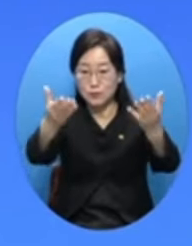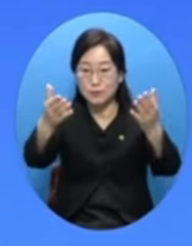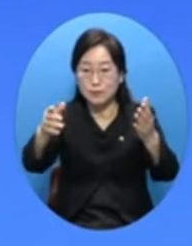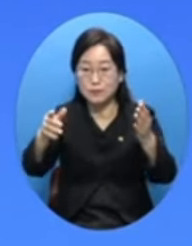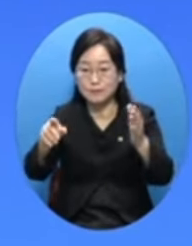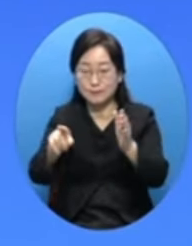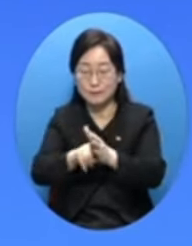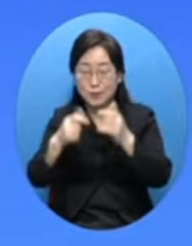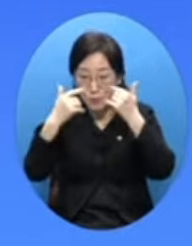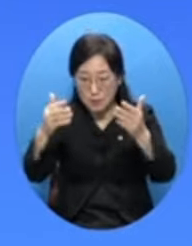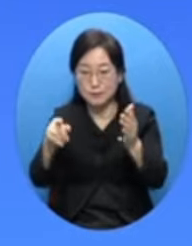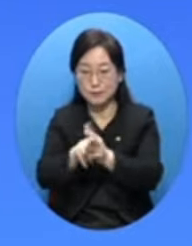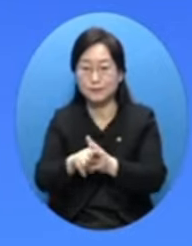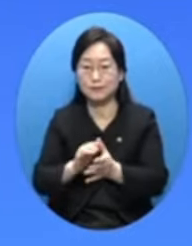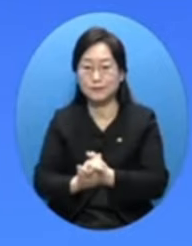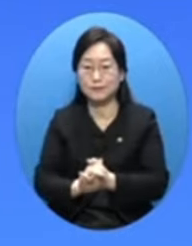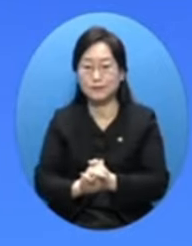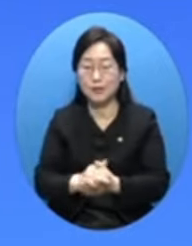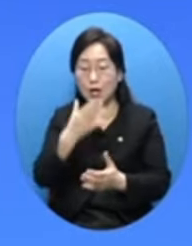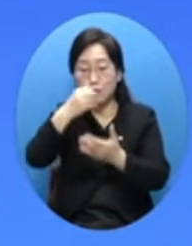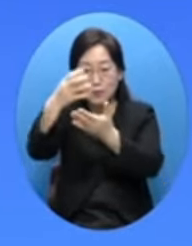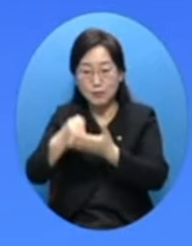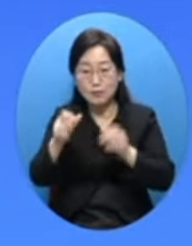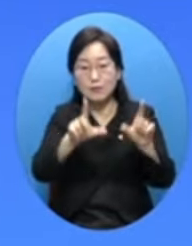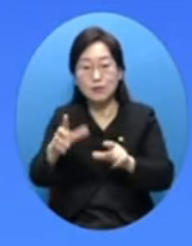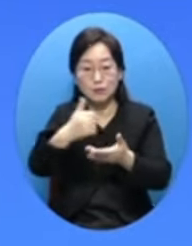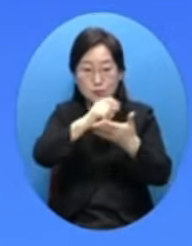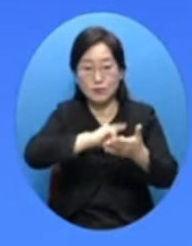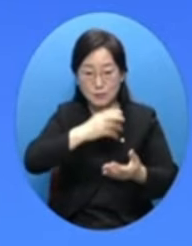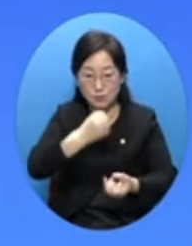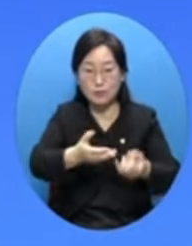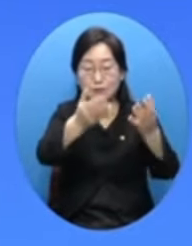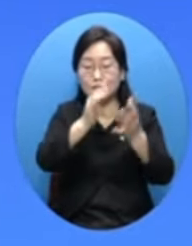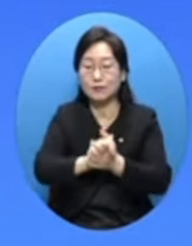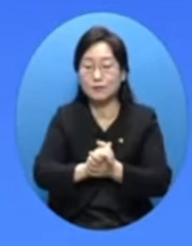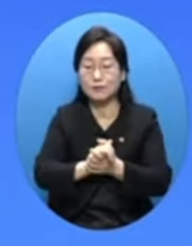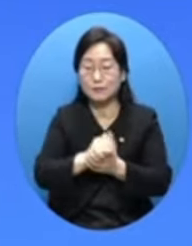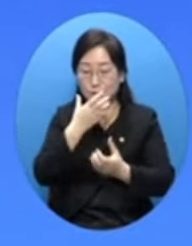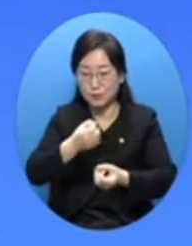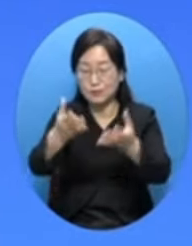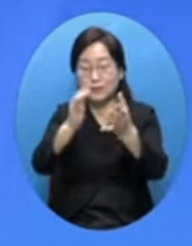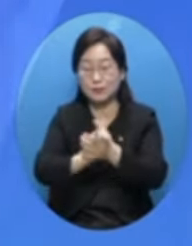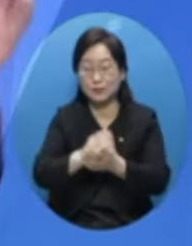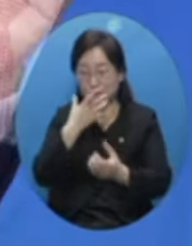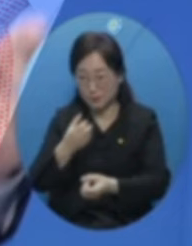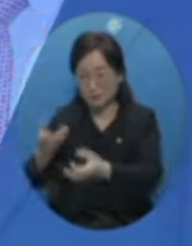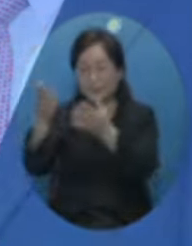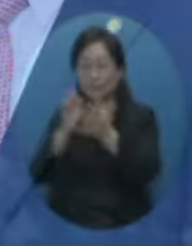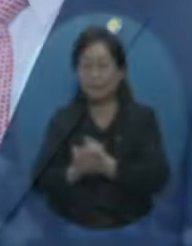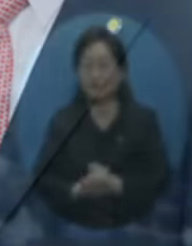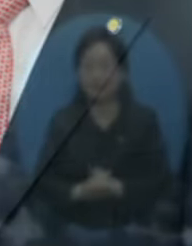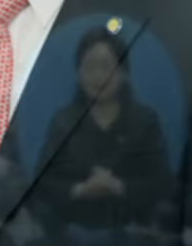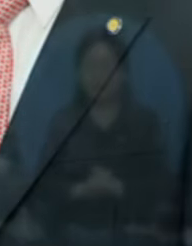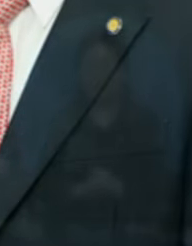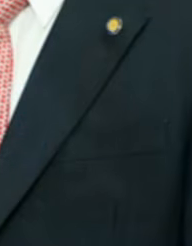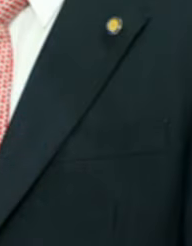것을 확신합니다 그한 복받은 인생이 되기를 주님의 이름으로 축원합니다 축원합니다 축원합니다